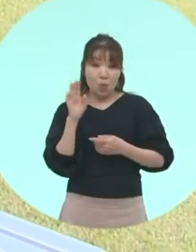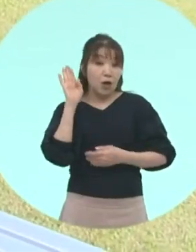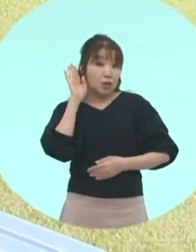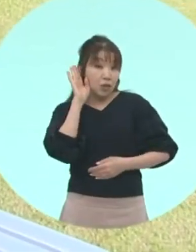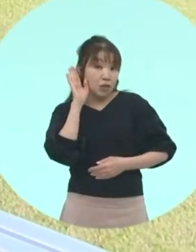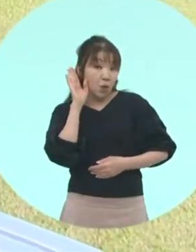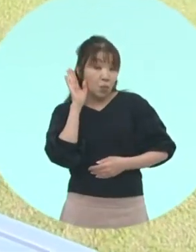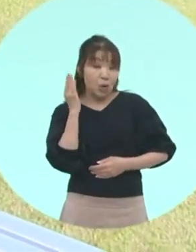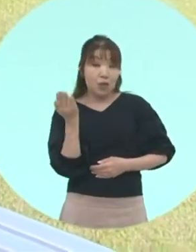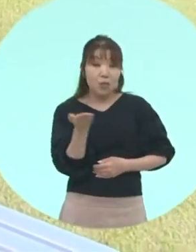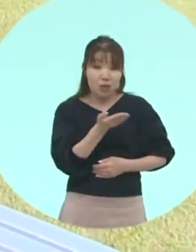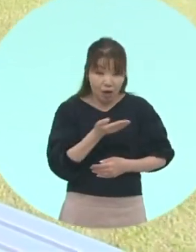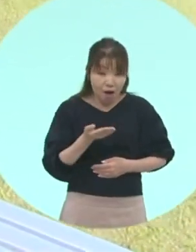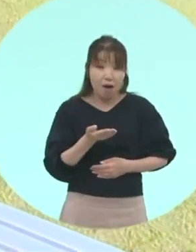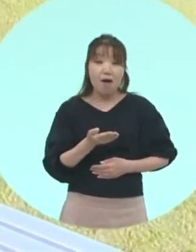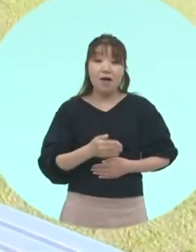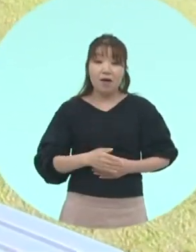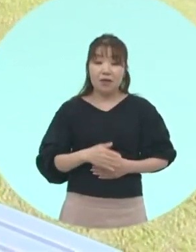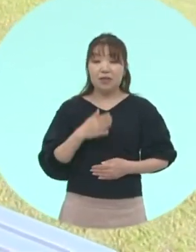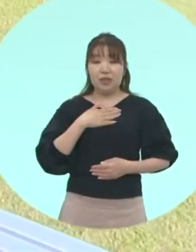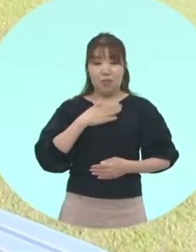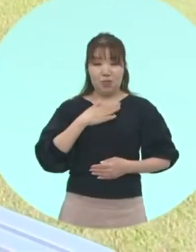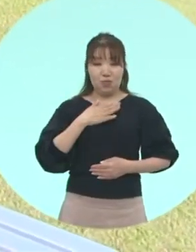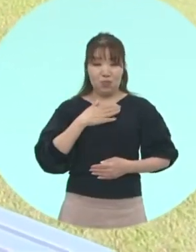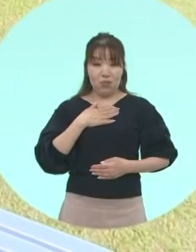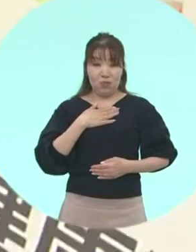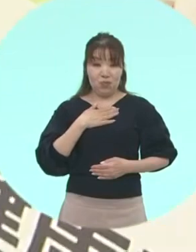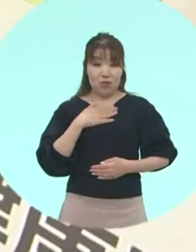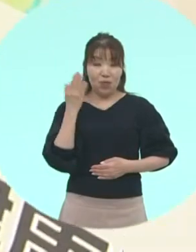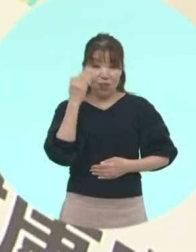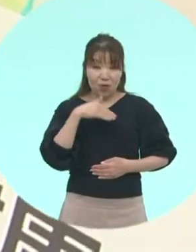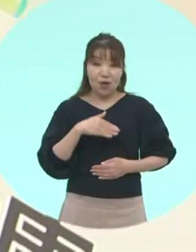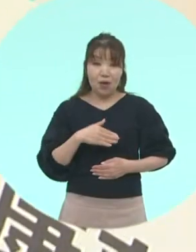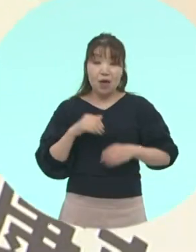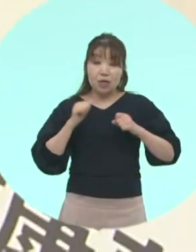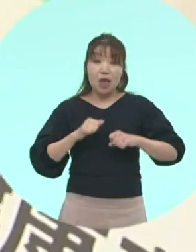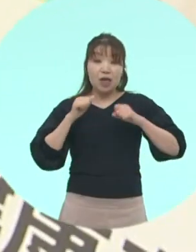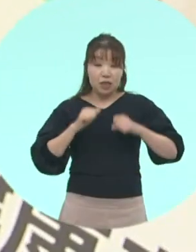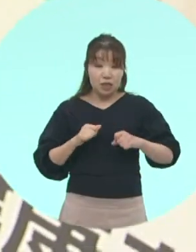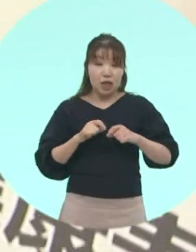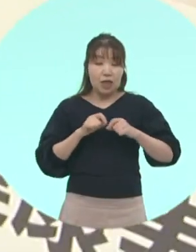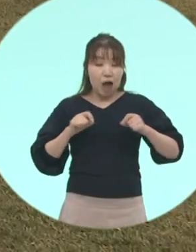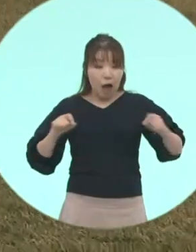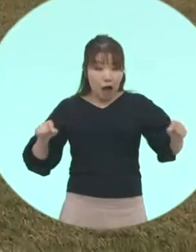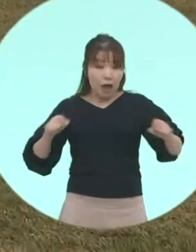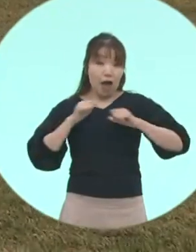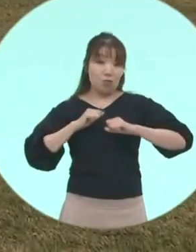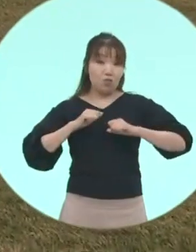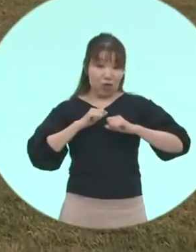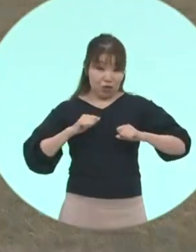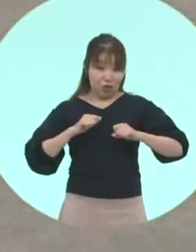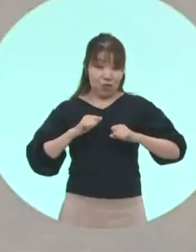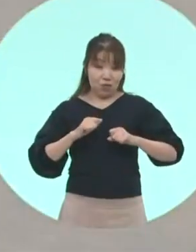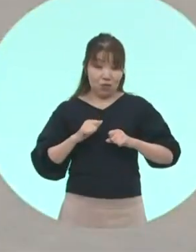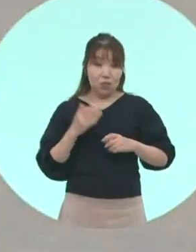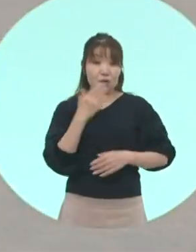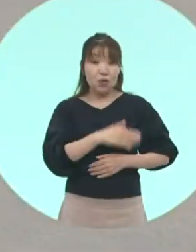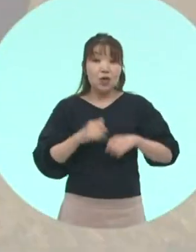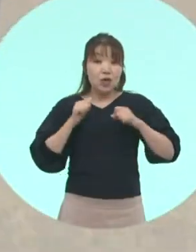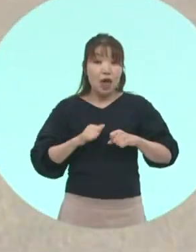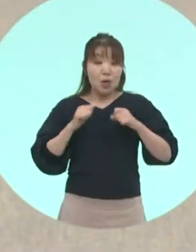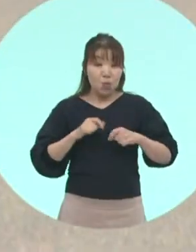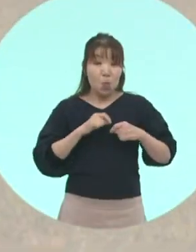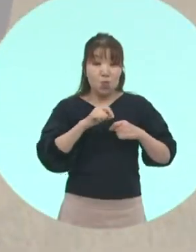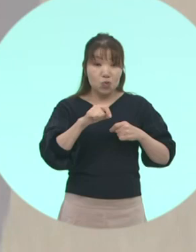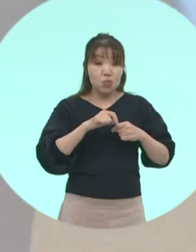っていう言葉をご存知でしょうか？ はい、知ってます。はい、 知ってる。 元気で長生き。 健康寿命